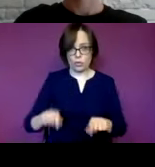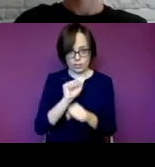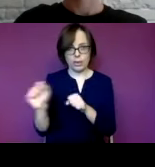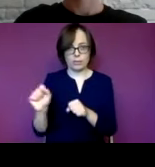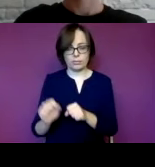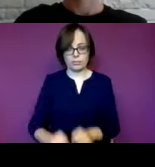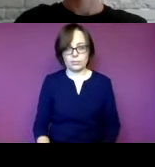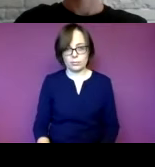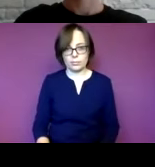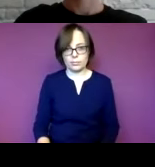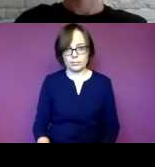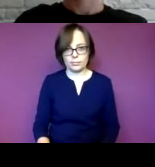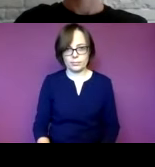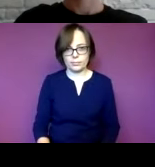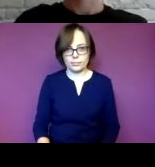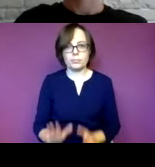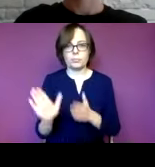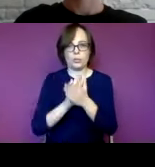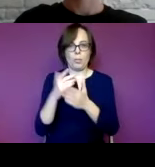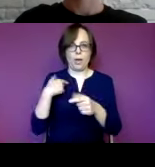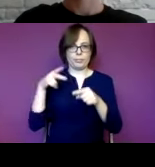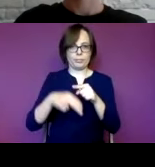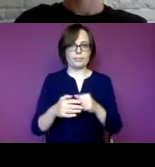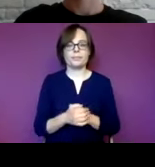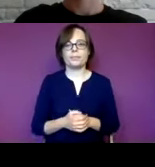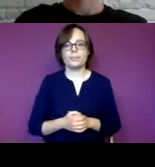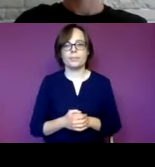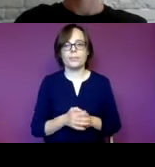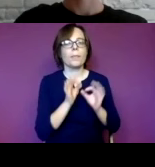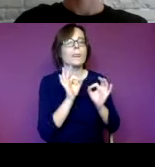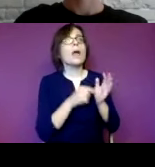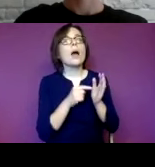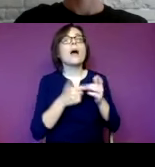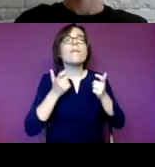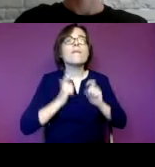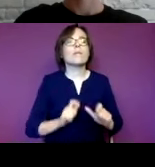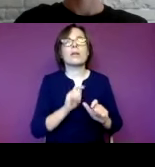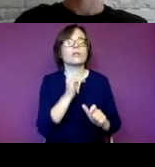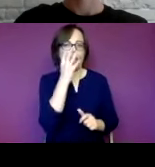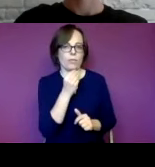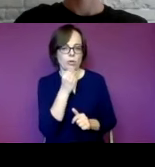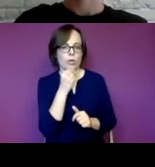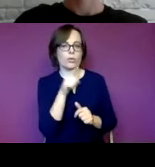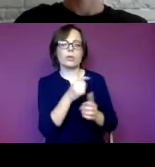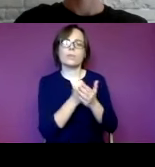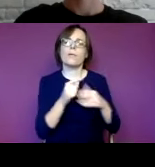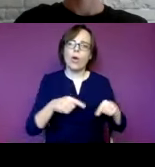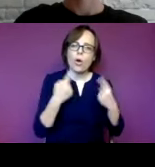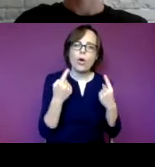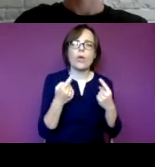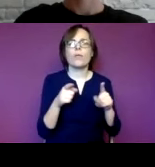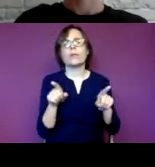którzy przybywają na tą wieś. Przepraszam za wtręt. Tak, a jak to wygląda na wsi właśnie w kontekście tych konfliktów i w